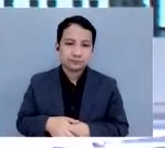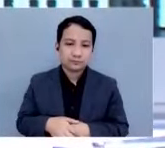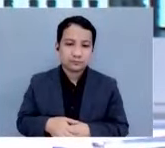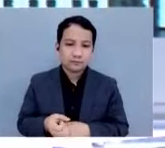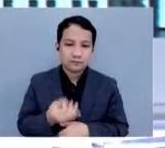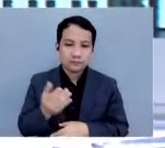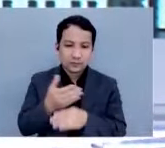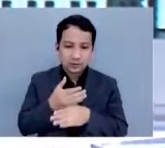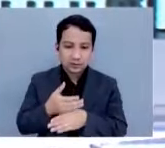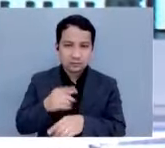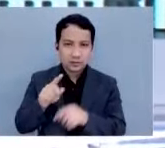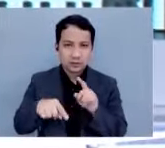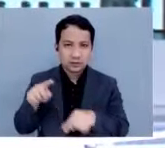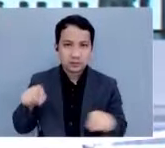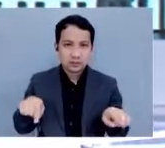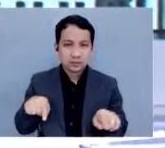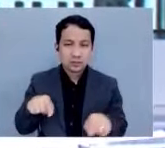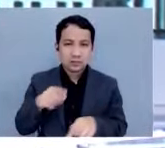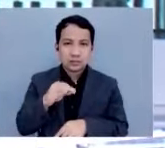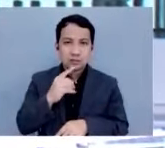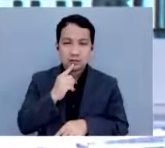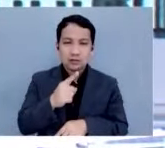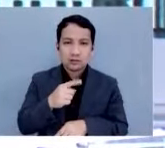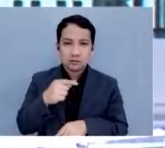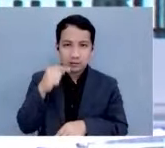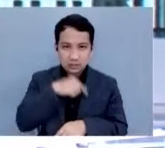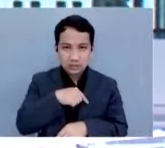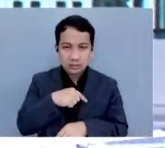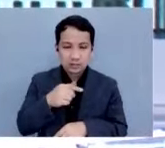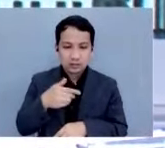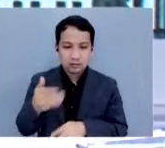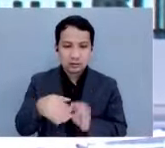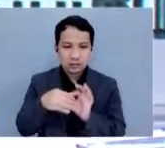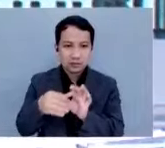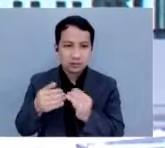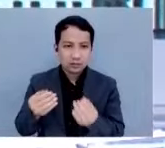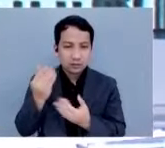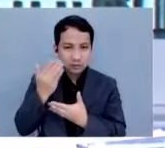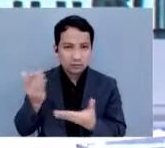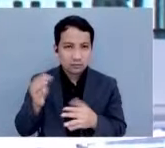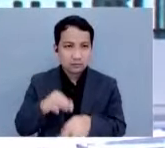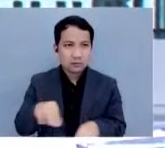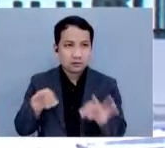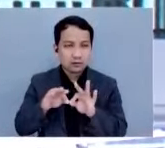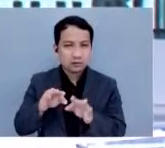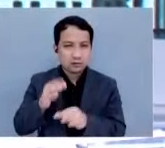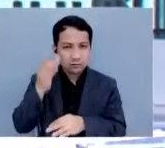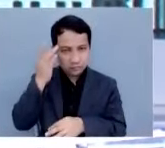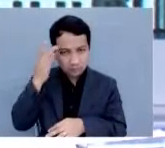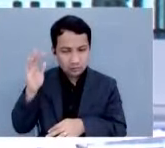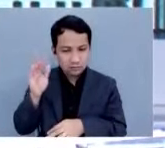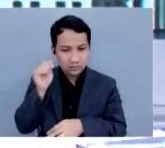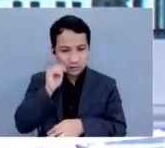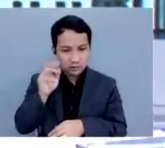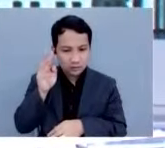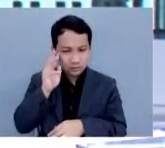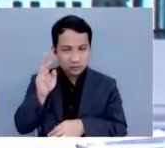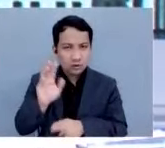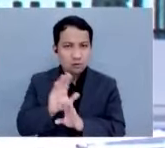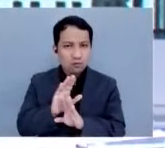Mag-ingat sa iba't ibang modus ng panloloko. Talamak naman yan ngayon, kaya dapat maging wais, maging alerto at